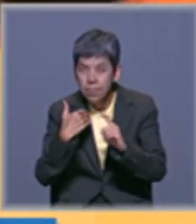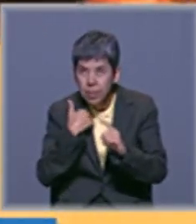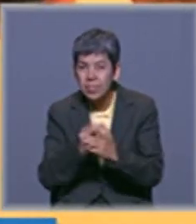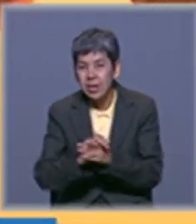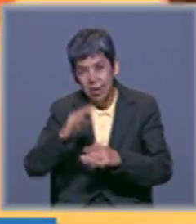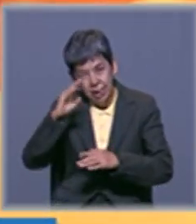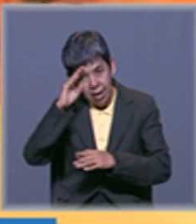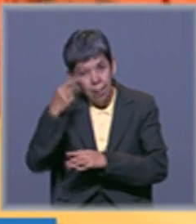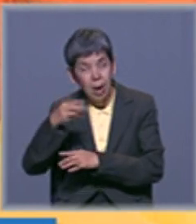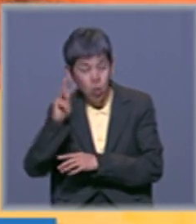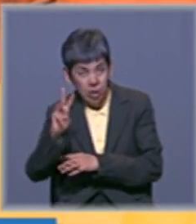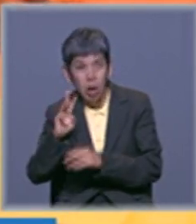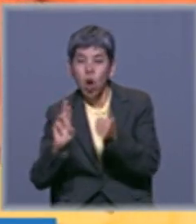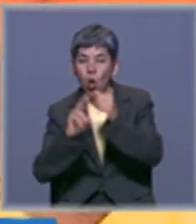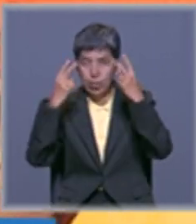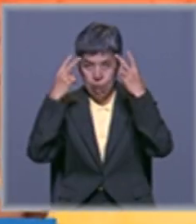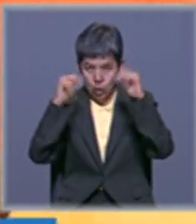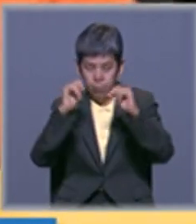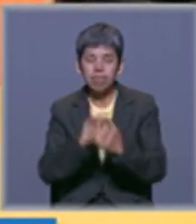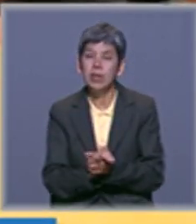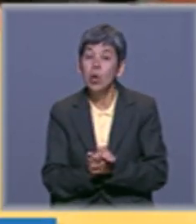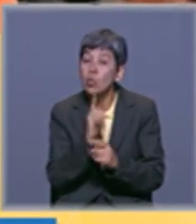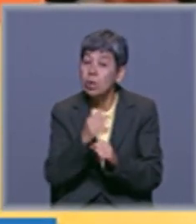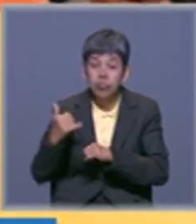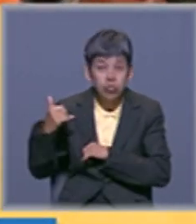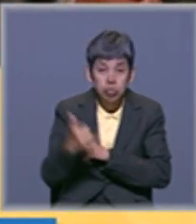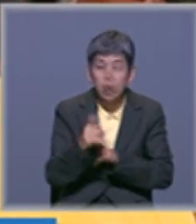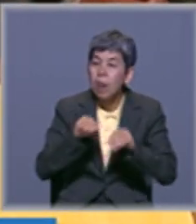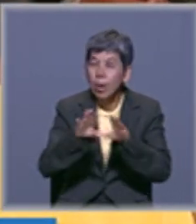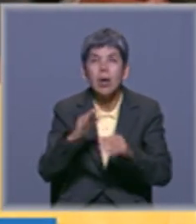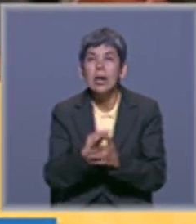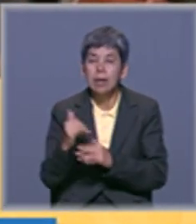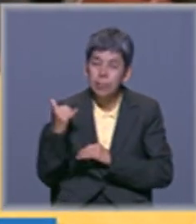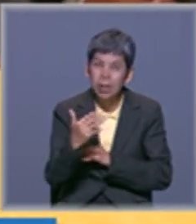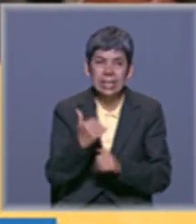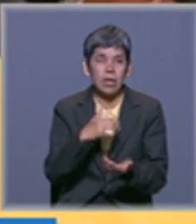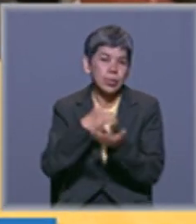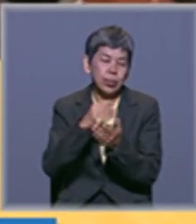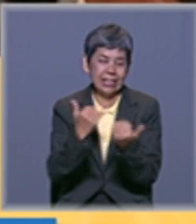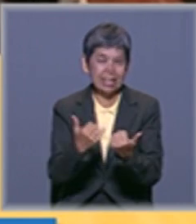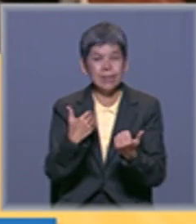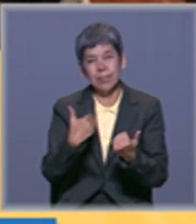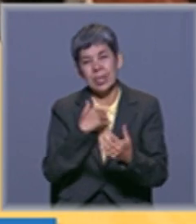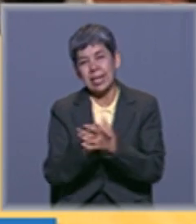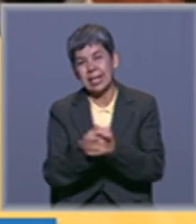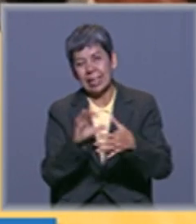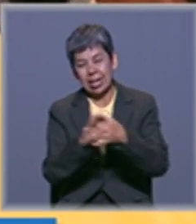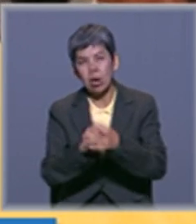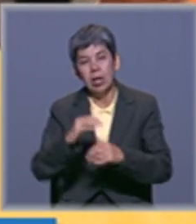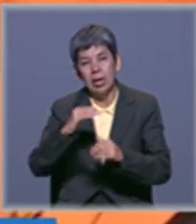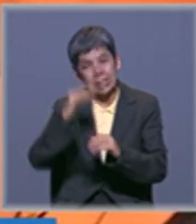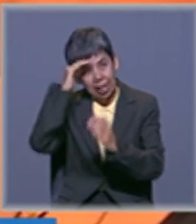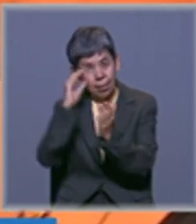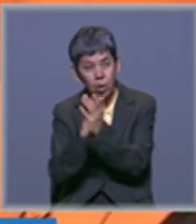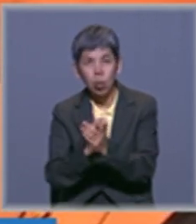พลเอกประวิตรวงษ์สุวรรณรองนายกรัฐมนตรีด้วยซึ่งไม่ได้ปรากฏตัวออกสื่อมา 2-3 วันแล้วไล่เรียงกับกรณีเรื่องของคุณโจ๊กนะ